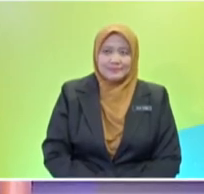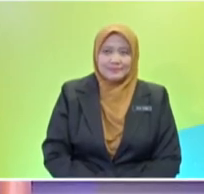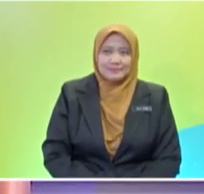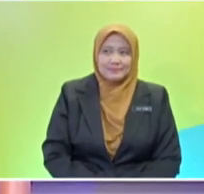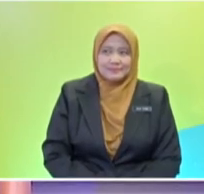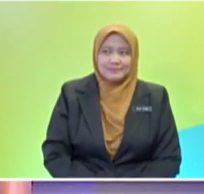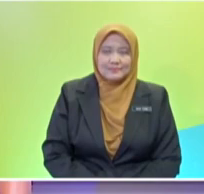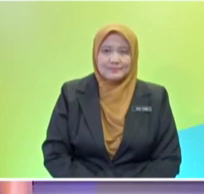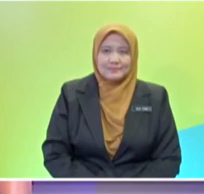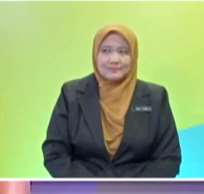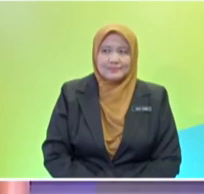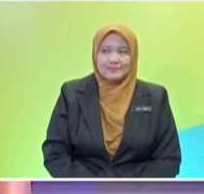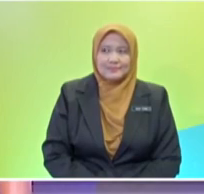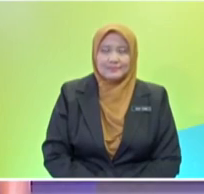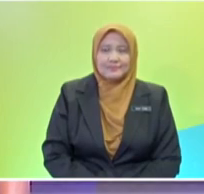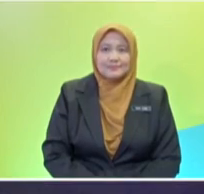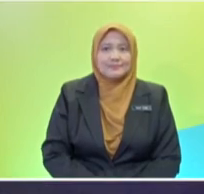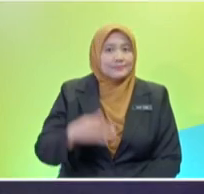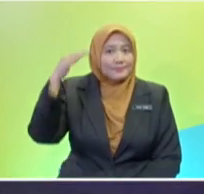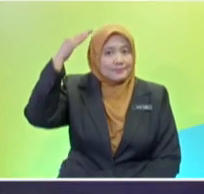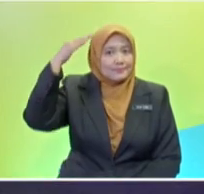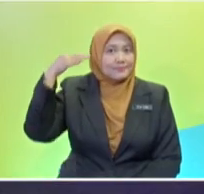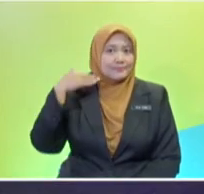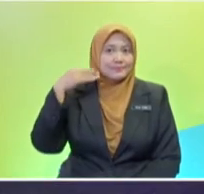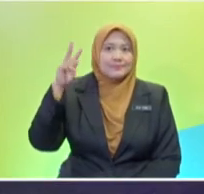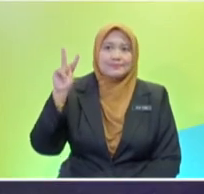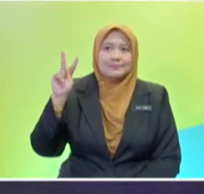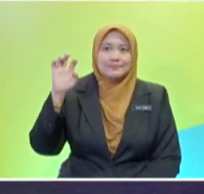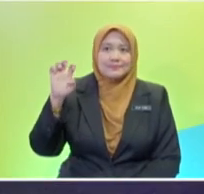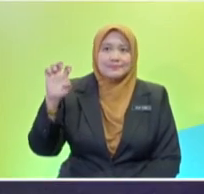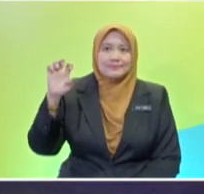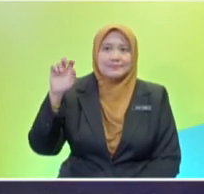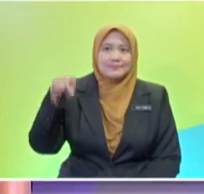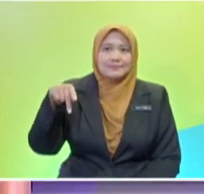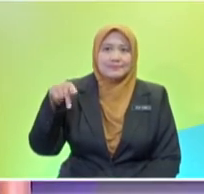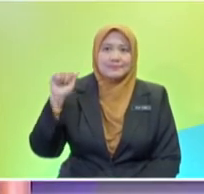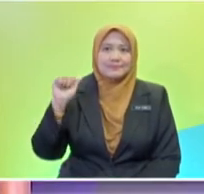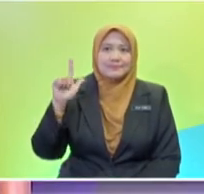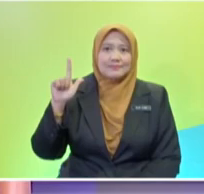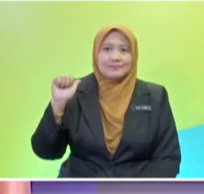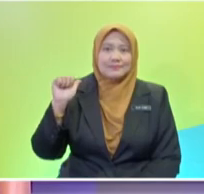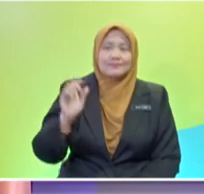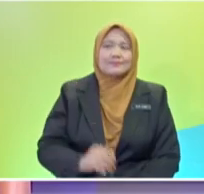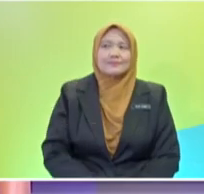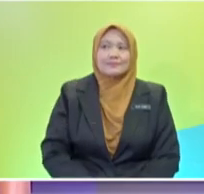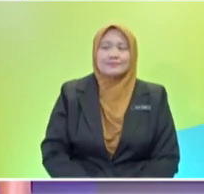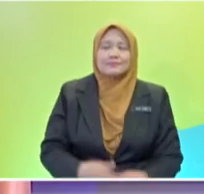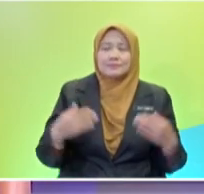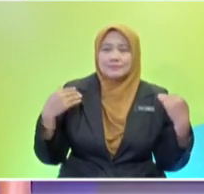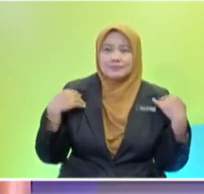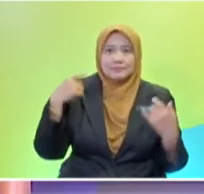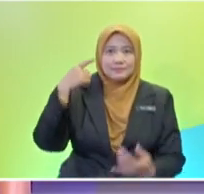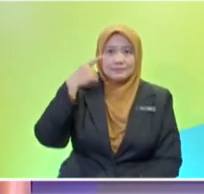kepala Oke kepala jadi di bagian kepala kita ada mata